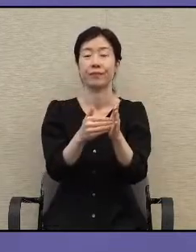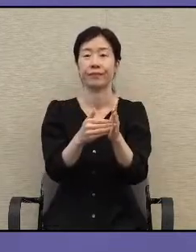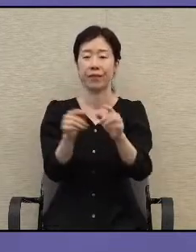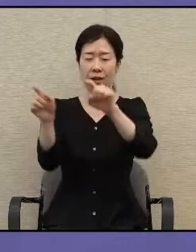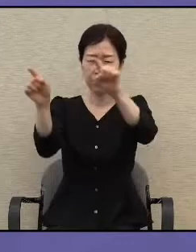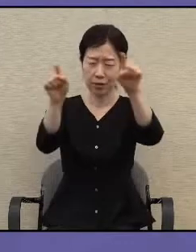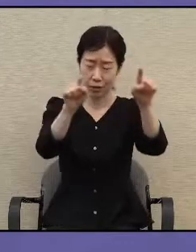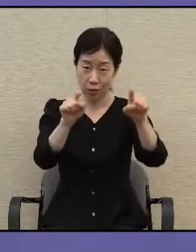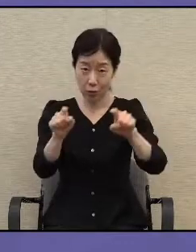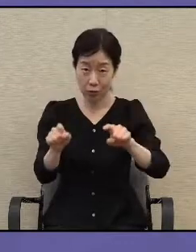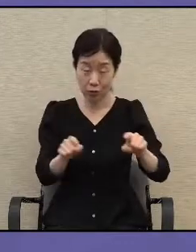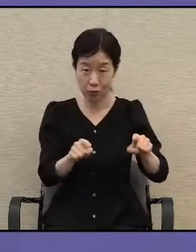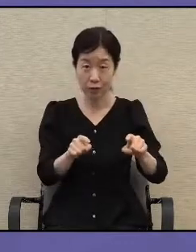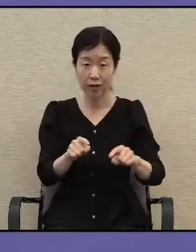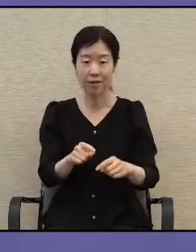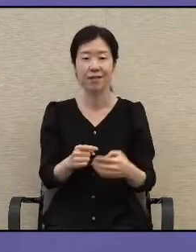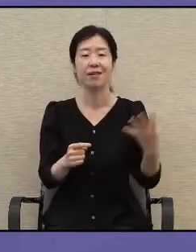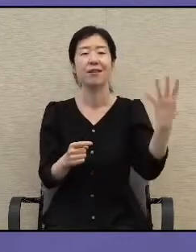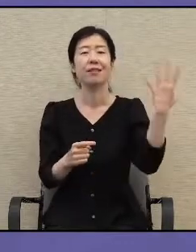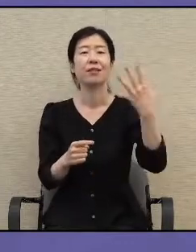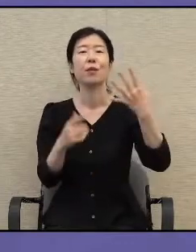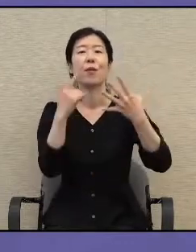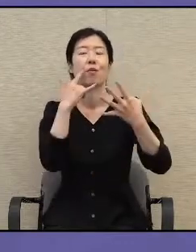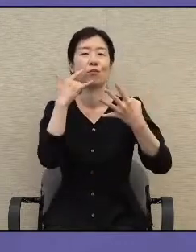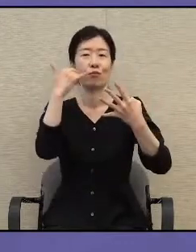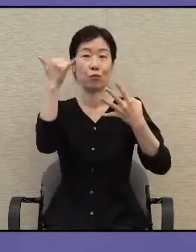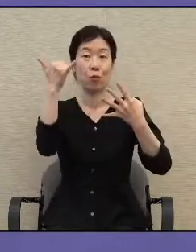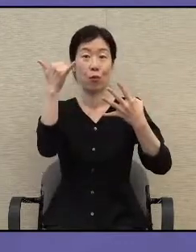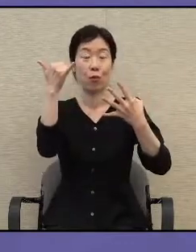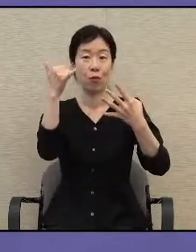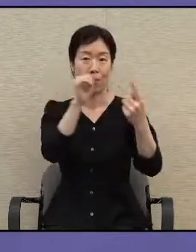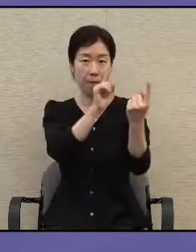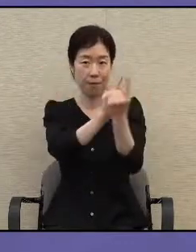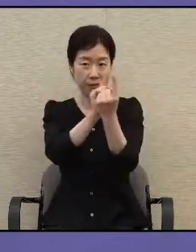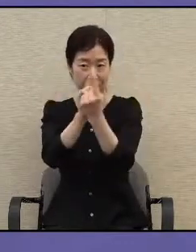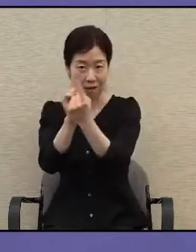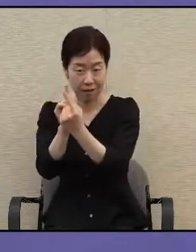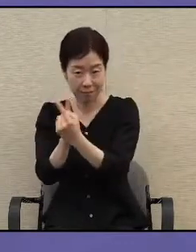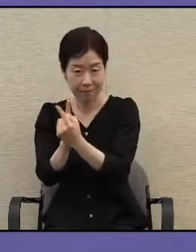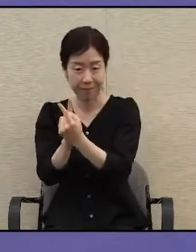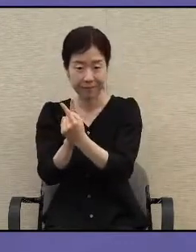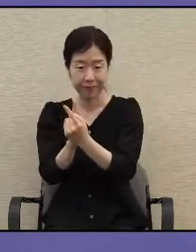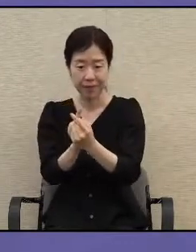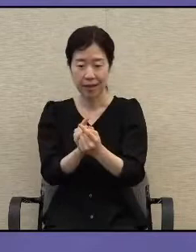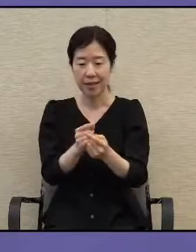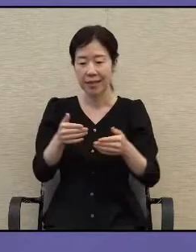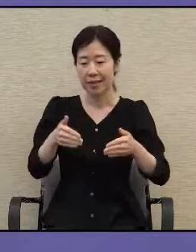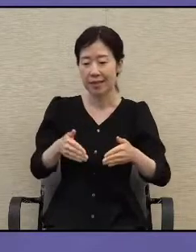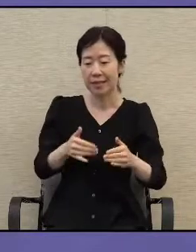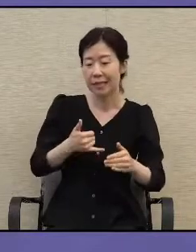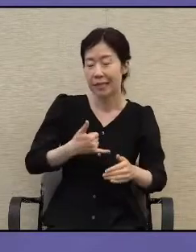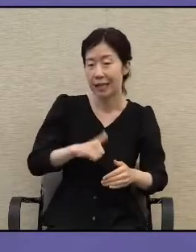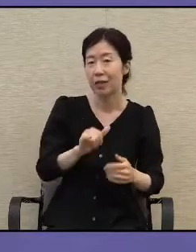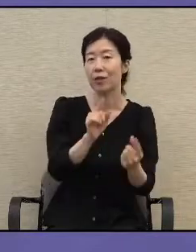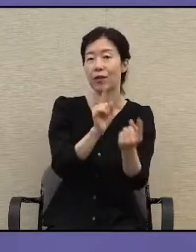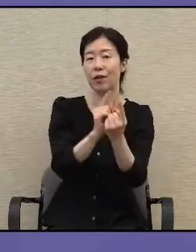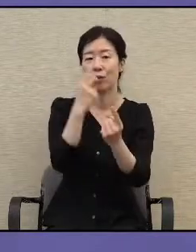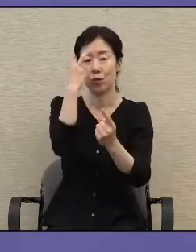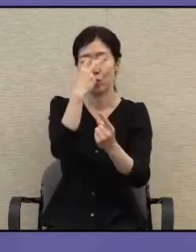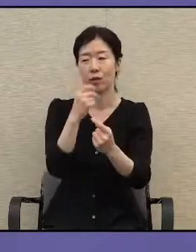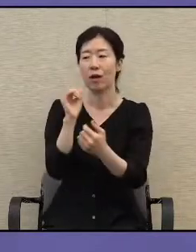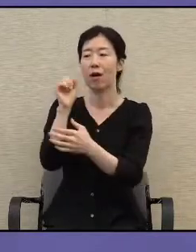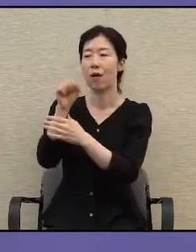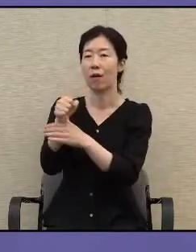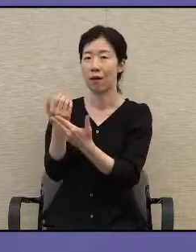가까이 부모를 컨택해서 560명의 청소년을 겨우겨우 이제 동의를 받을 수 있어서 좀 제한되긴 하지만